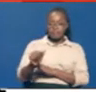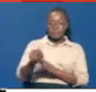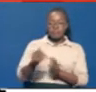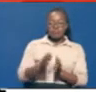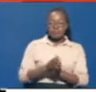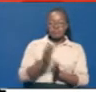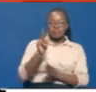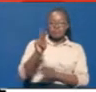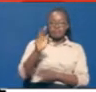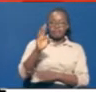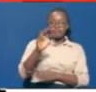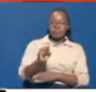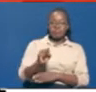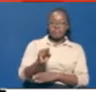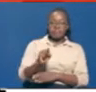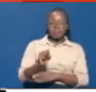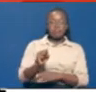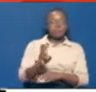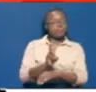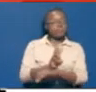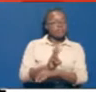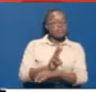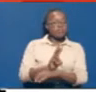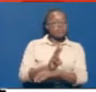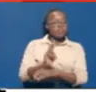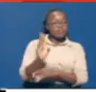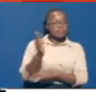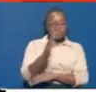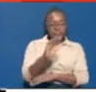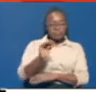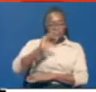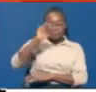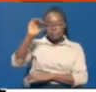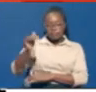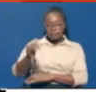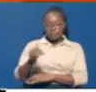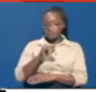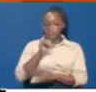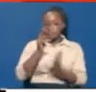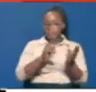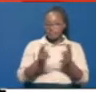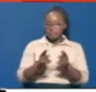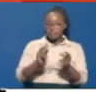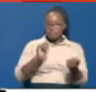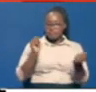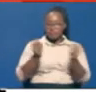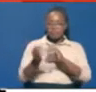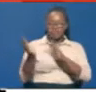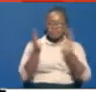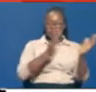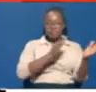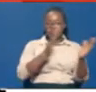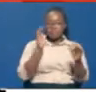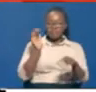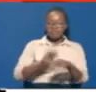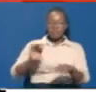KFS kutilia umuhimu uhifadhi wa milima isiyo ya kawaida nchini, akisema kuwa mabadiliko ya hali ya hewa yanaathiri milima